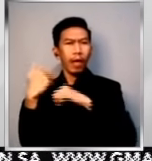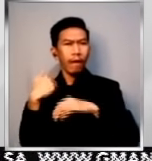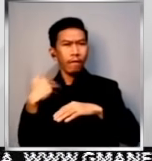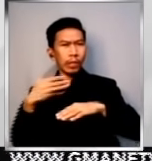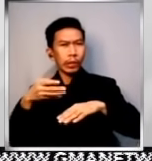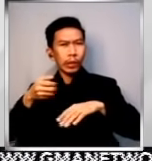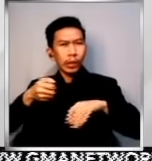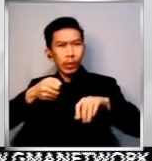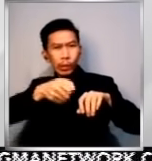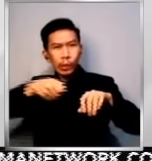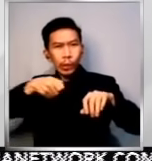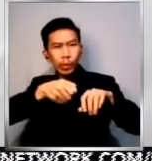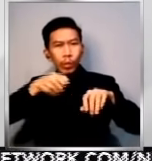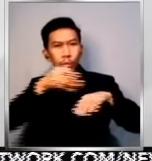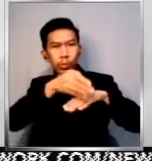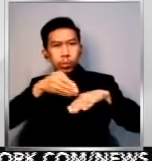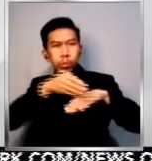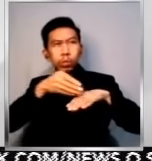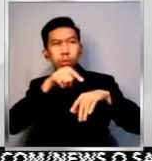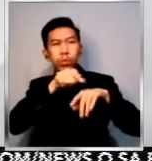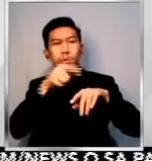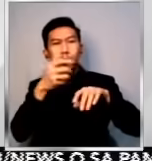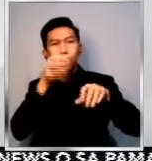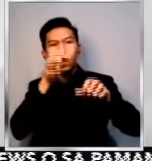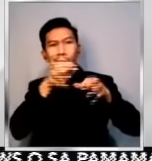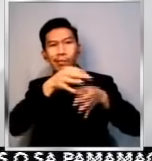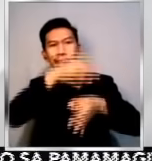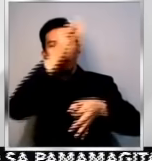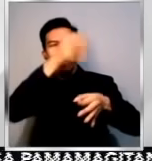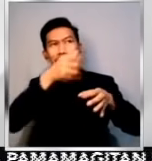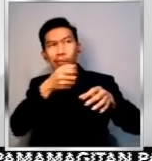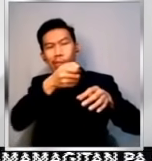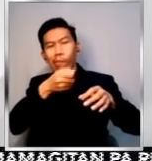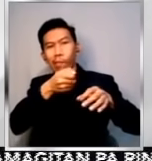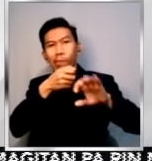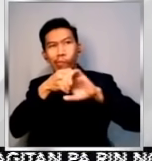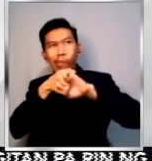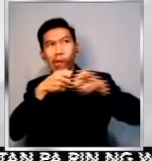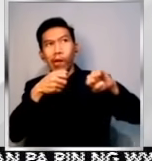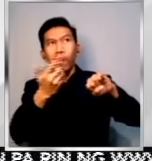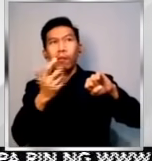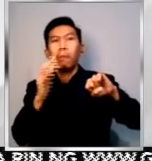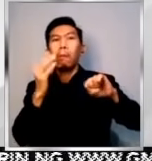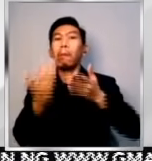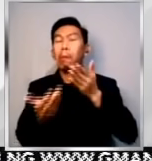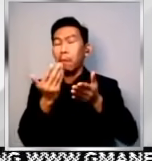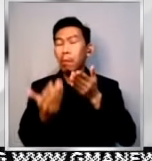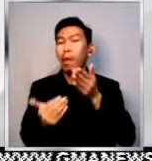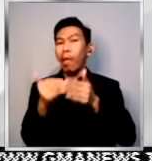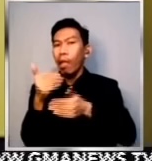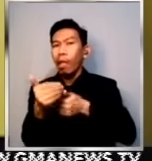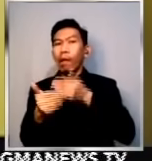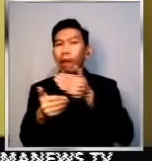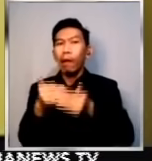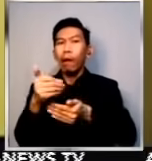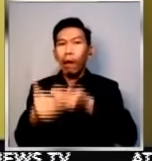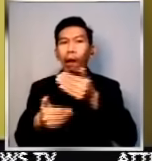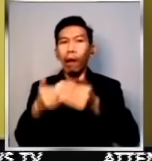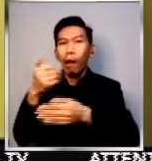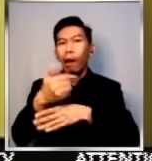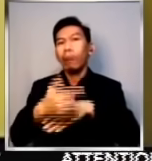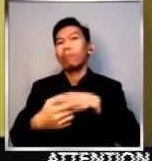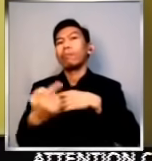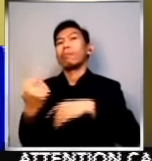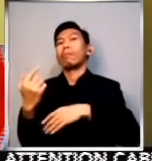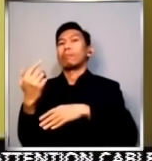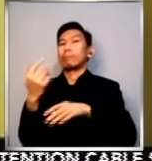selda, yung pinakababa. Lagari, doon, maaaring kinaunti-kaunti yun. Hindi isang araw lang yun. Maaaring mga previous pa kinakaunti-kaunti. Ayon sa pulisya,